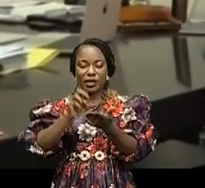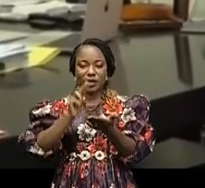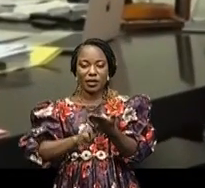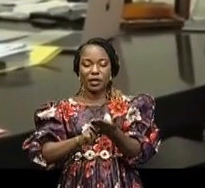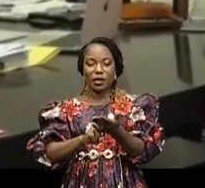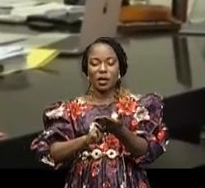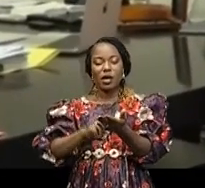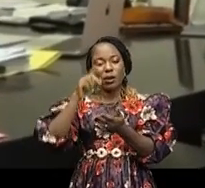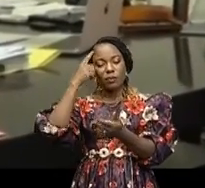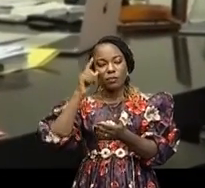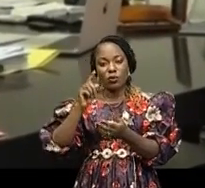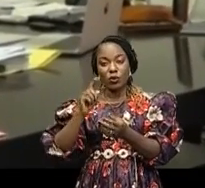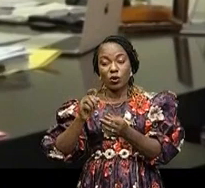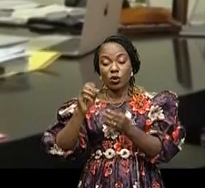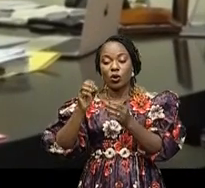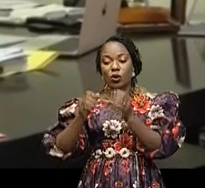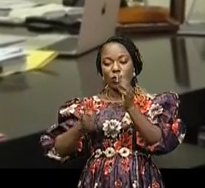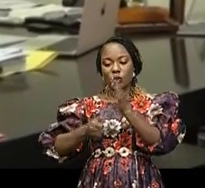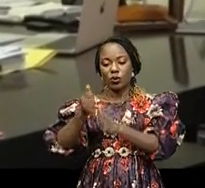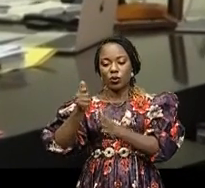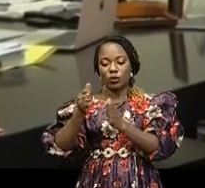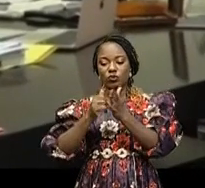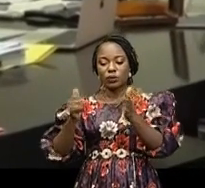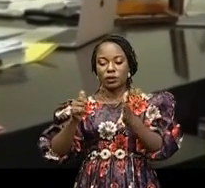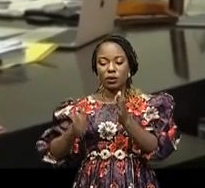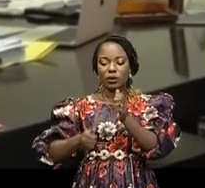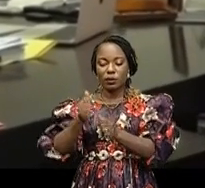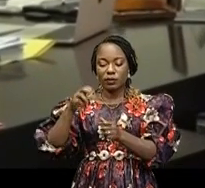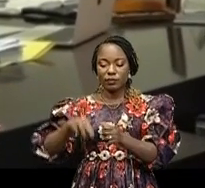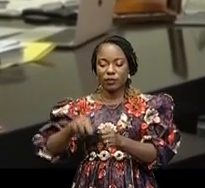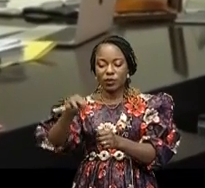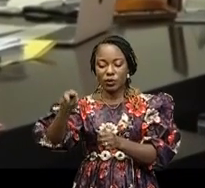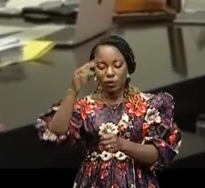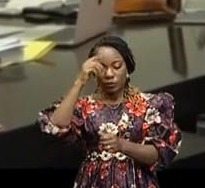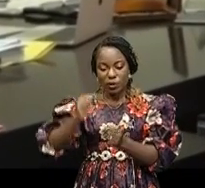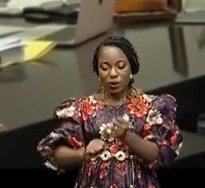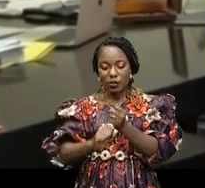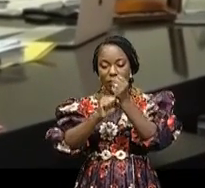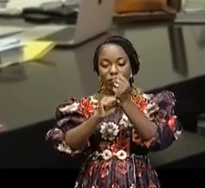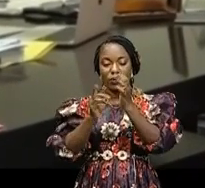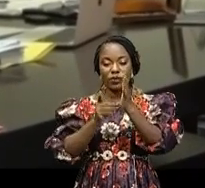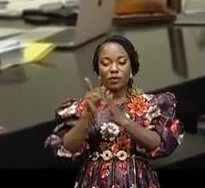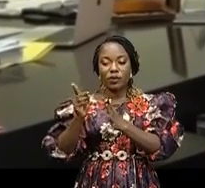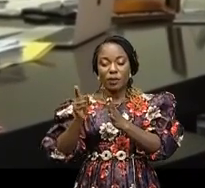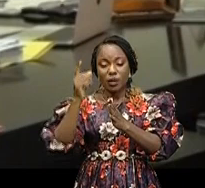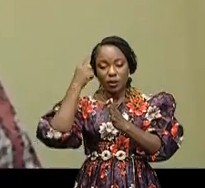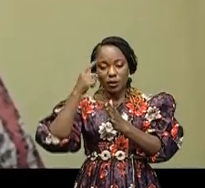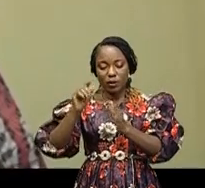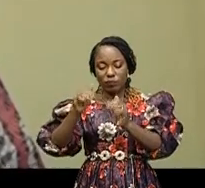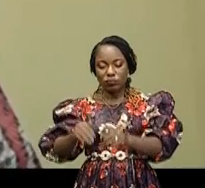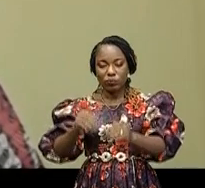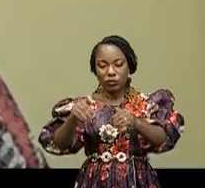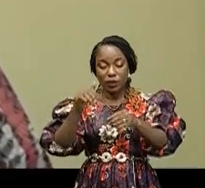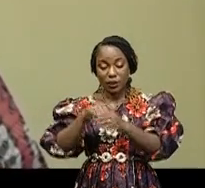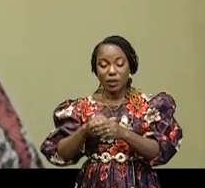de prêt d'un montant de 71 millions de dollars américains pour financer le programme d'appui au développement agro-industriel de Ngandajika